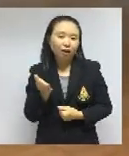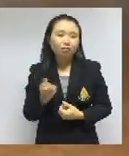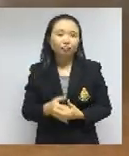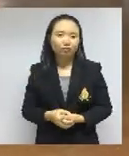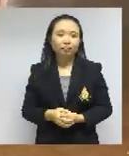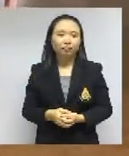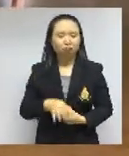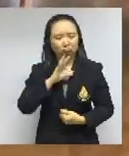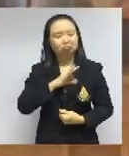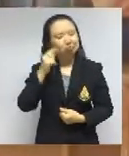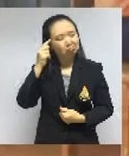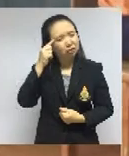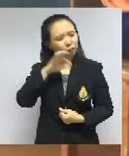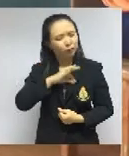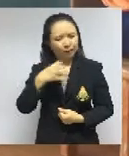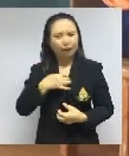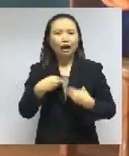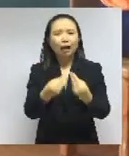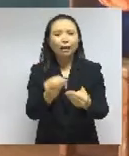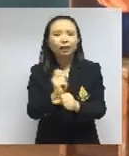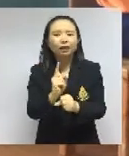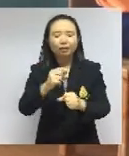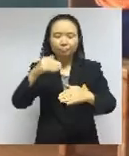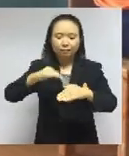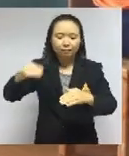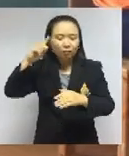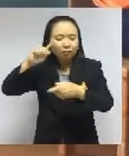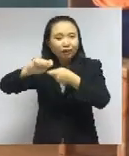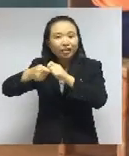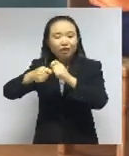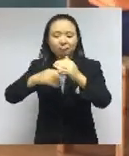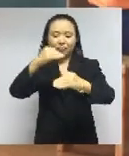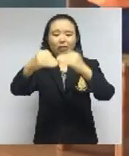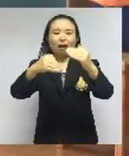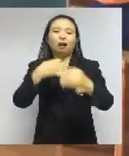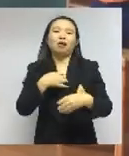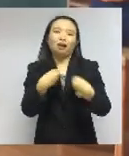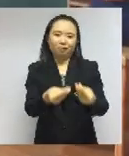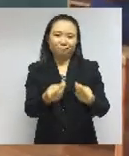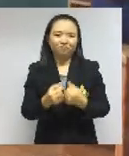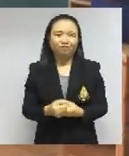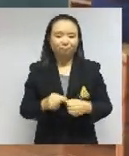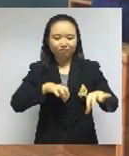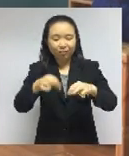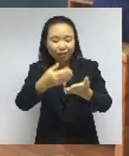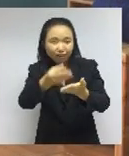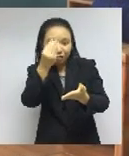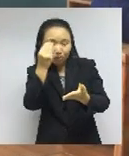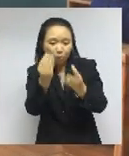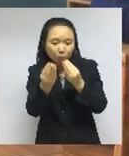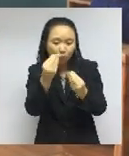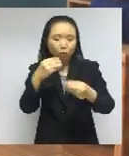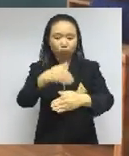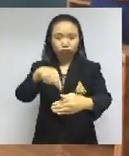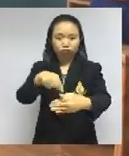ศ คาดหวังนะคะในการพัฒนาเด็กออทิสติกนะคะโรงเรียนฉะเชิงเทราปัญญากูลก็จะทำห้องเรียน